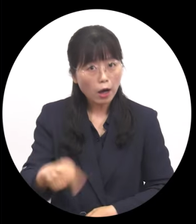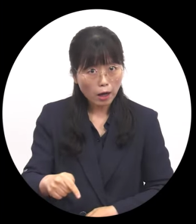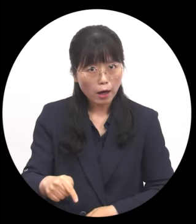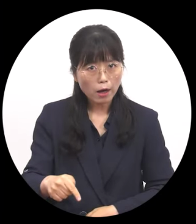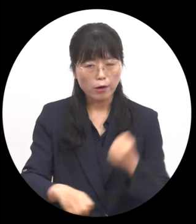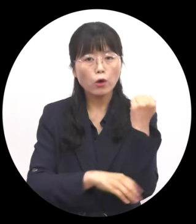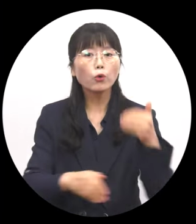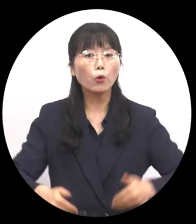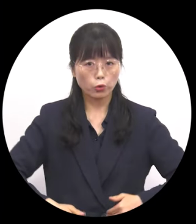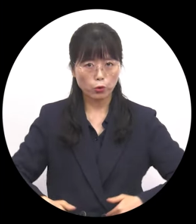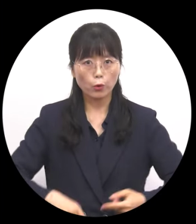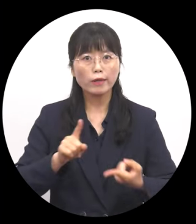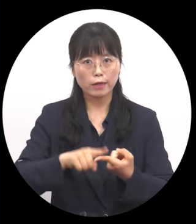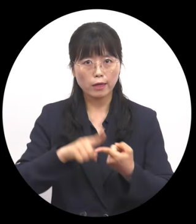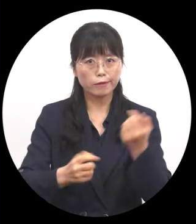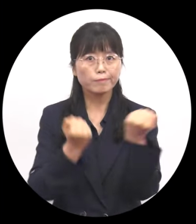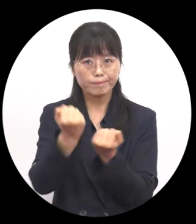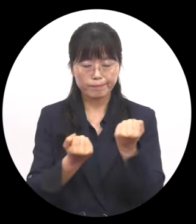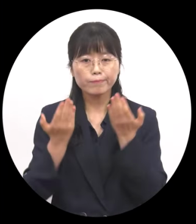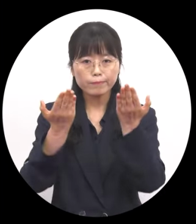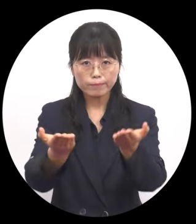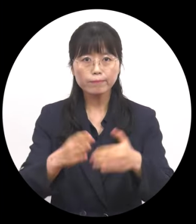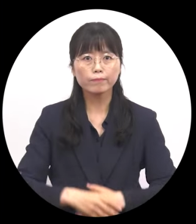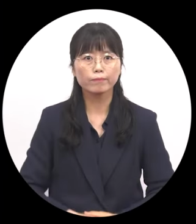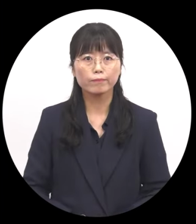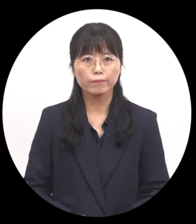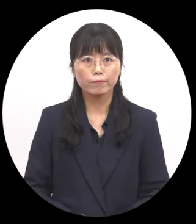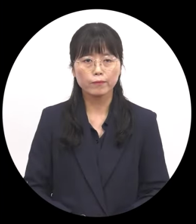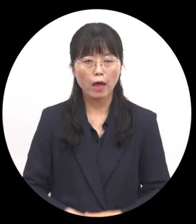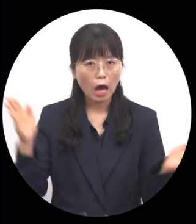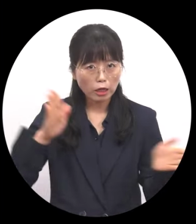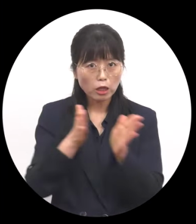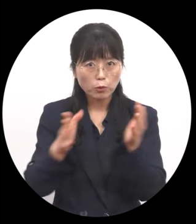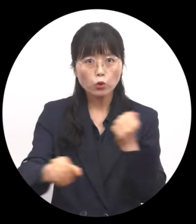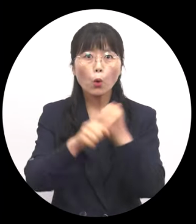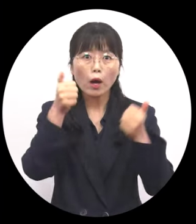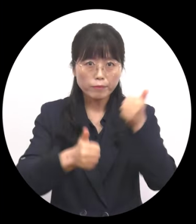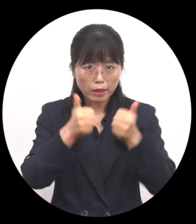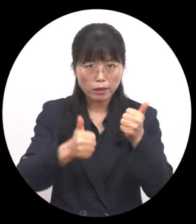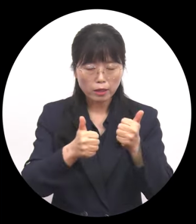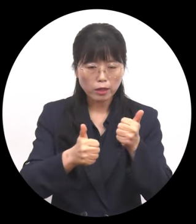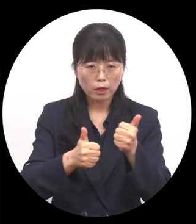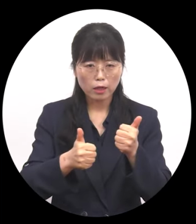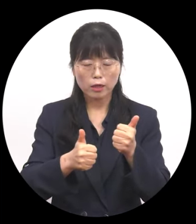평가 요소에 대한 설명을 드리도록 하겠습니다. 학생부